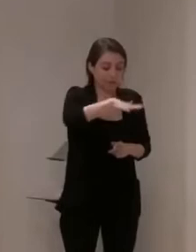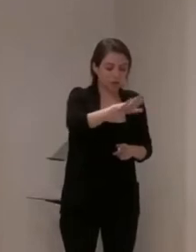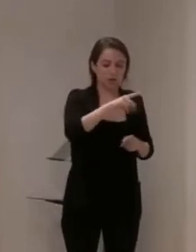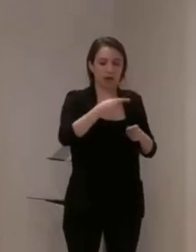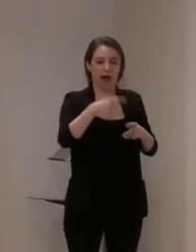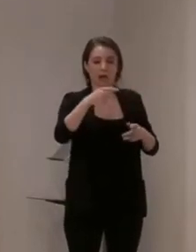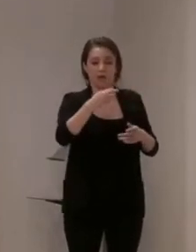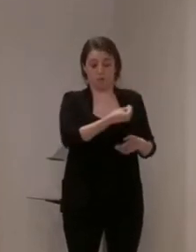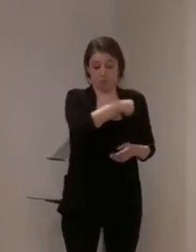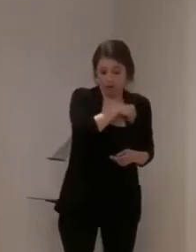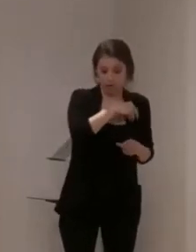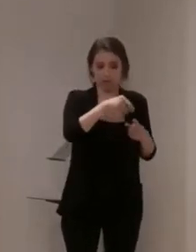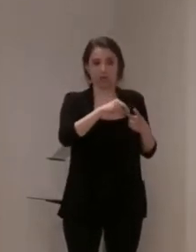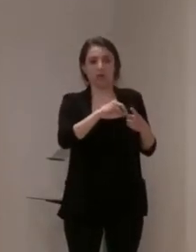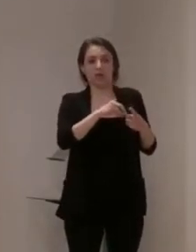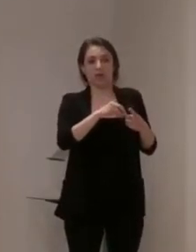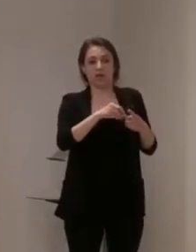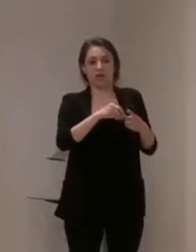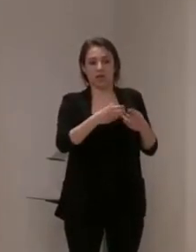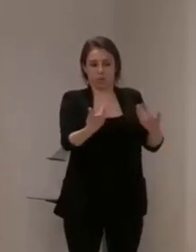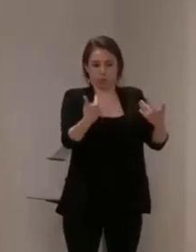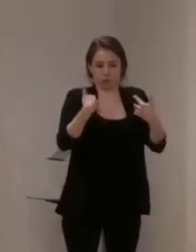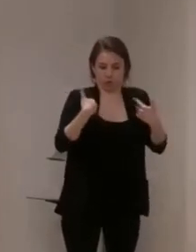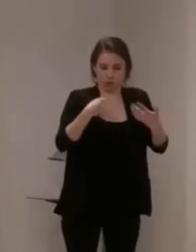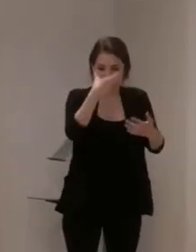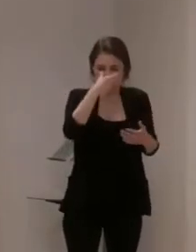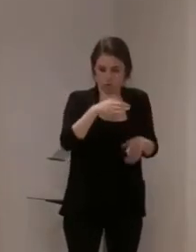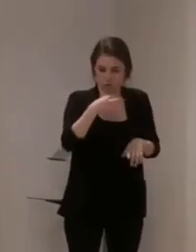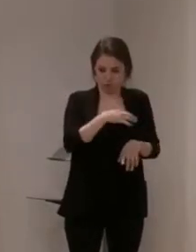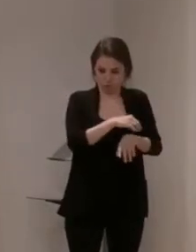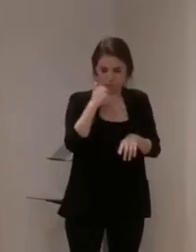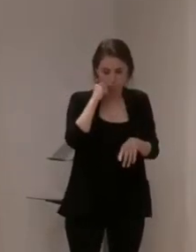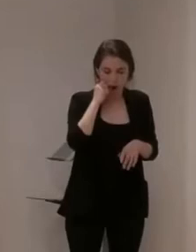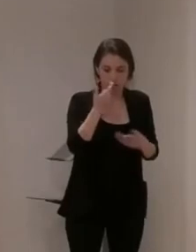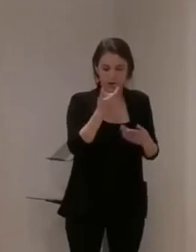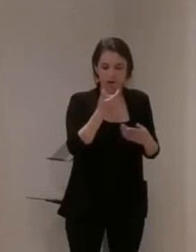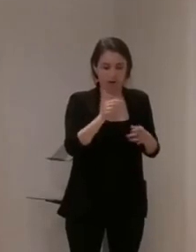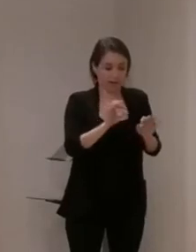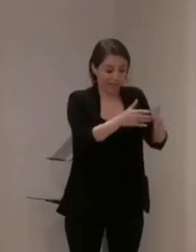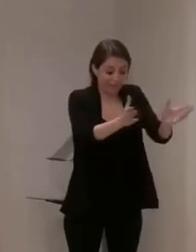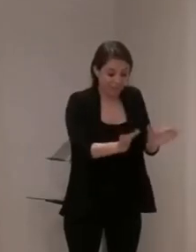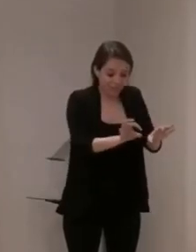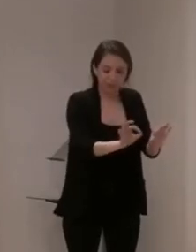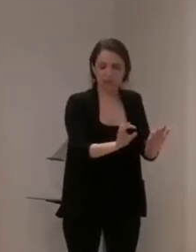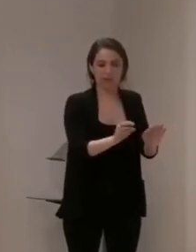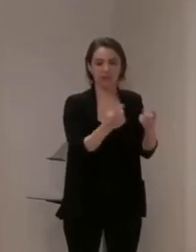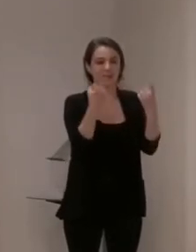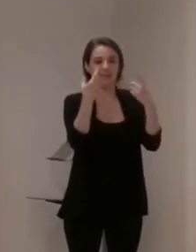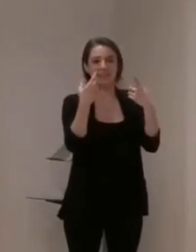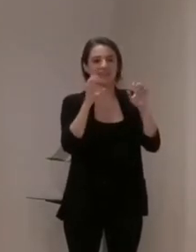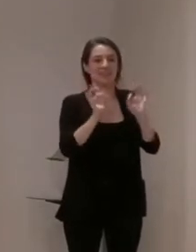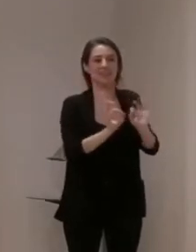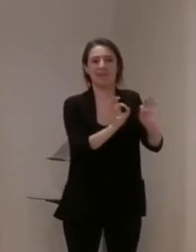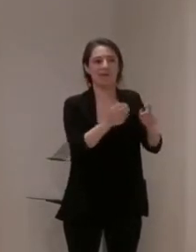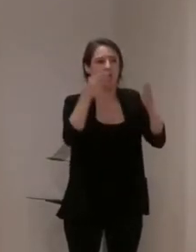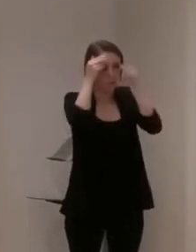mort, són llocs que han de ser tractats laicament com a sagrats. I que no tractar-los